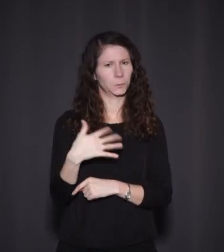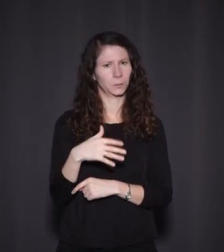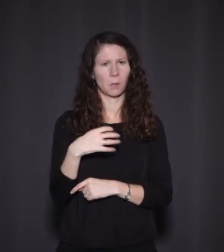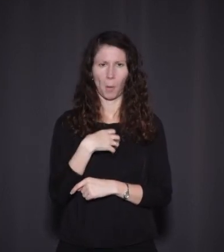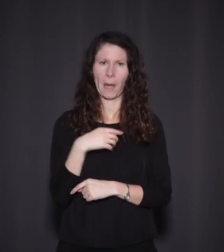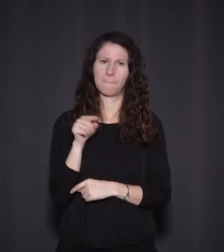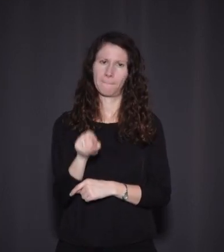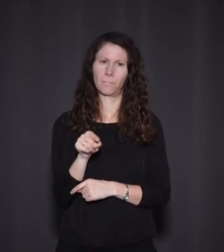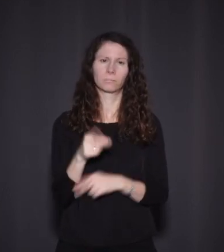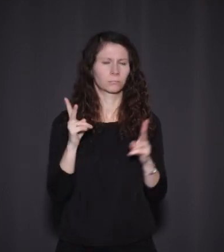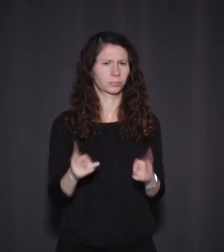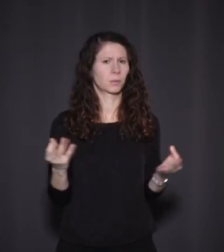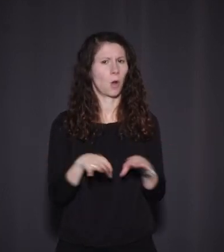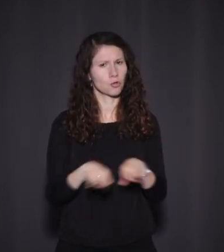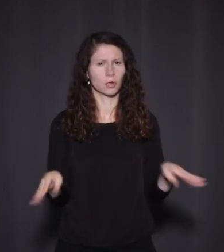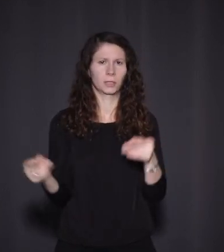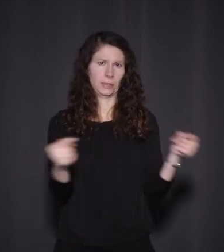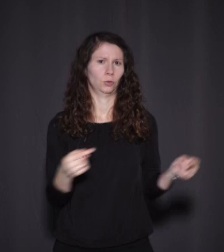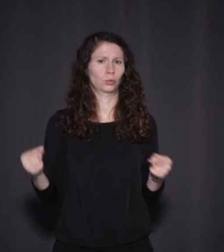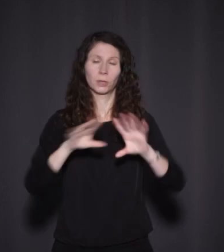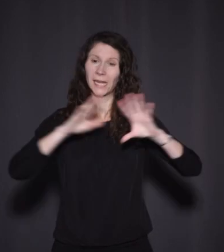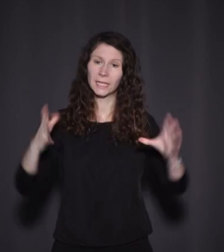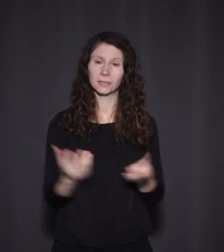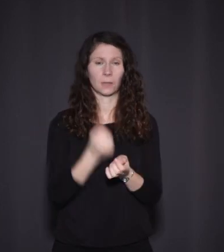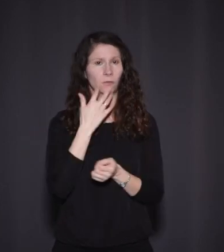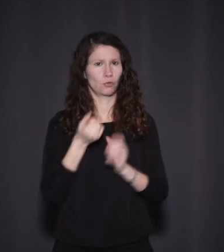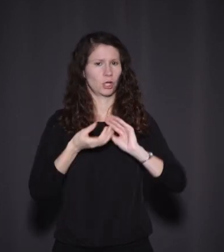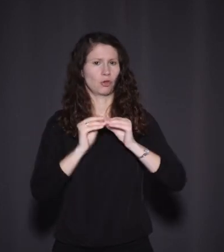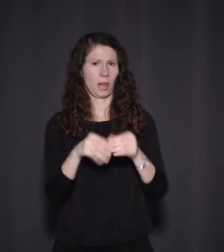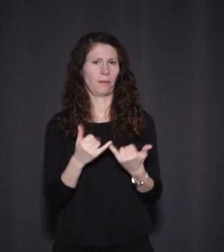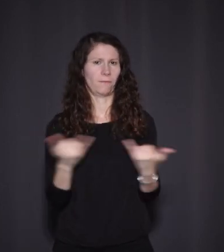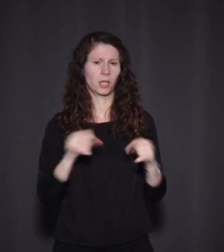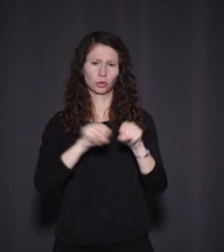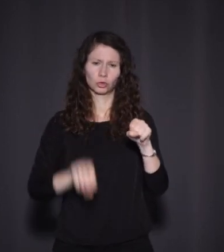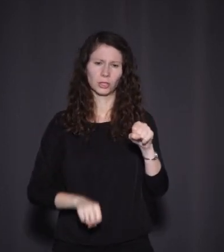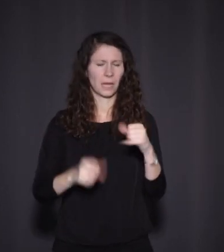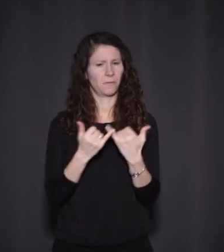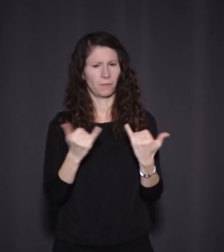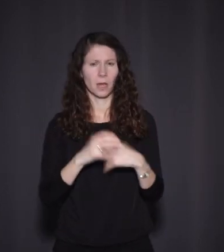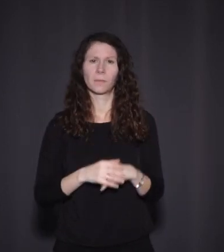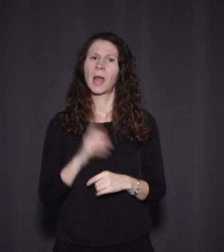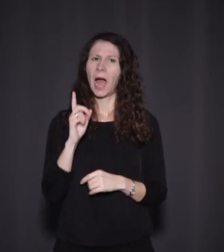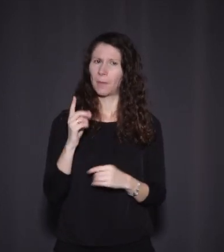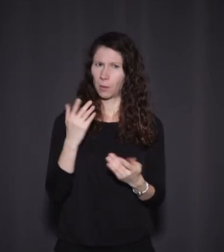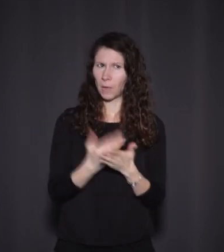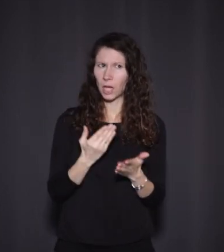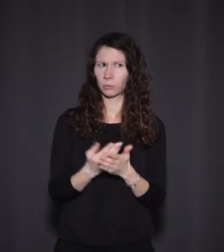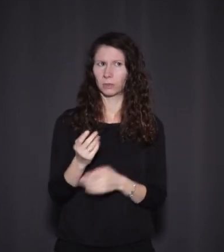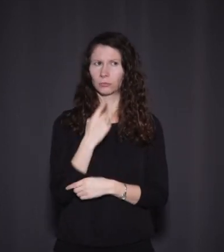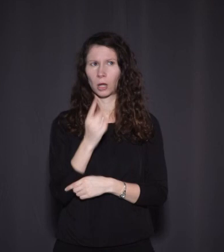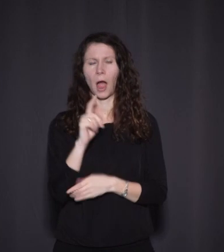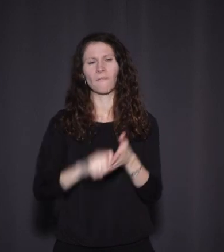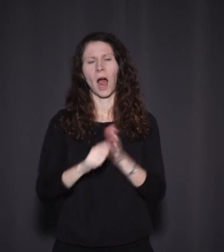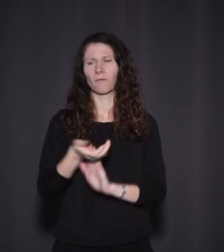eine Grundsatzdebatte führen, wie wir das insgesamt gestalten wollen, das System. Aber es so zu machen, dass wir sagen, okay, die Wahl